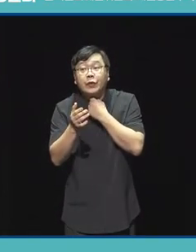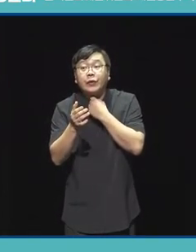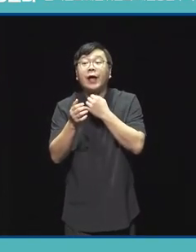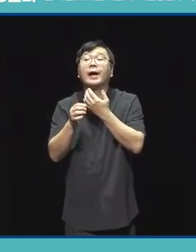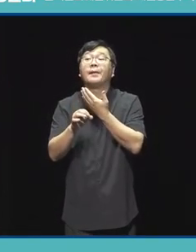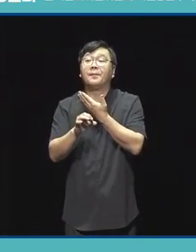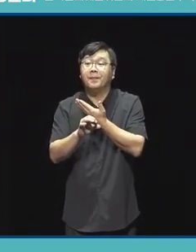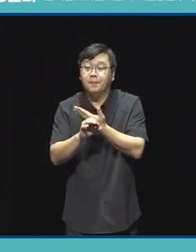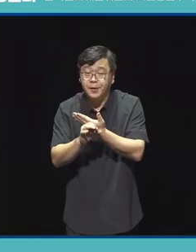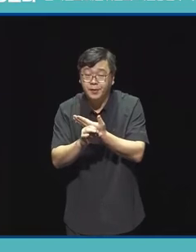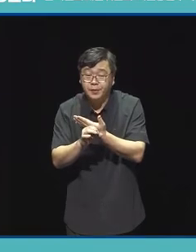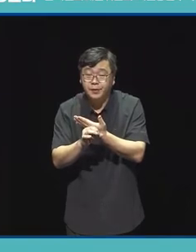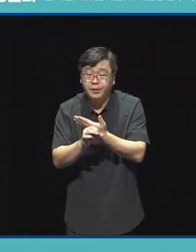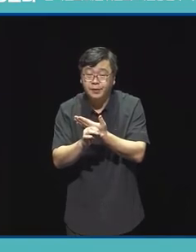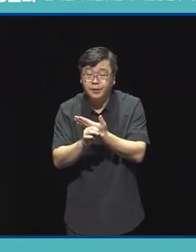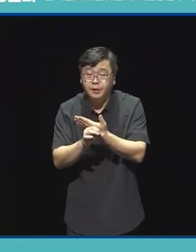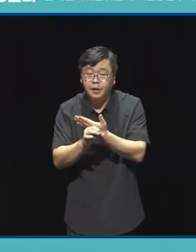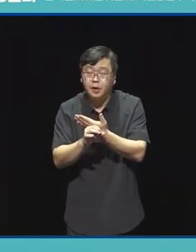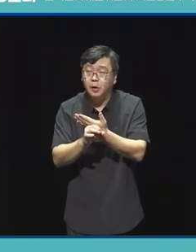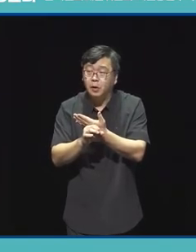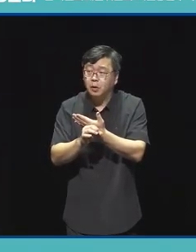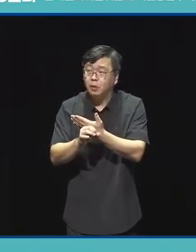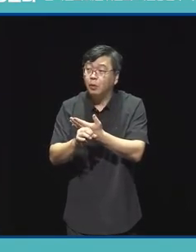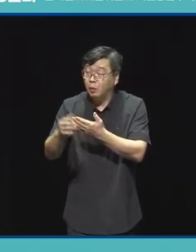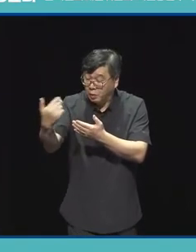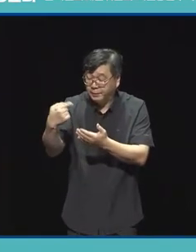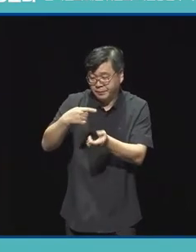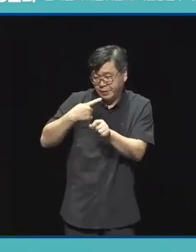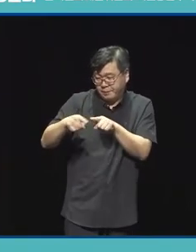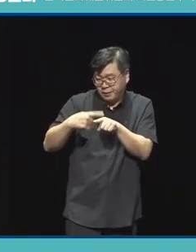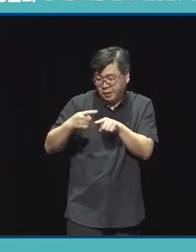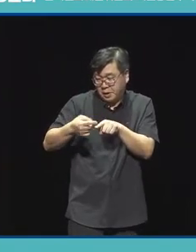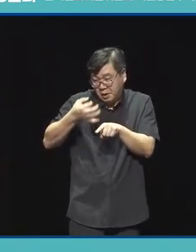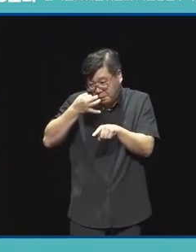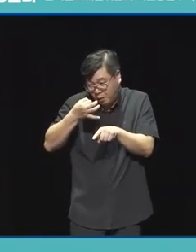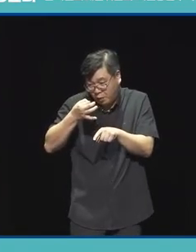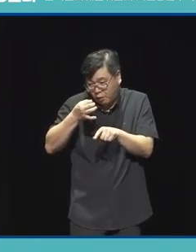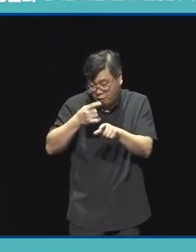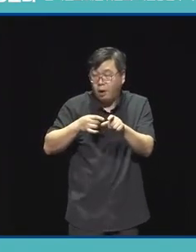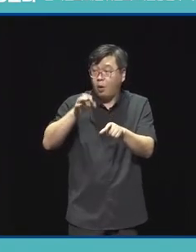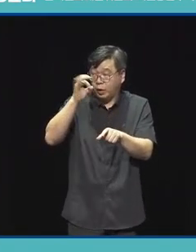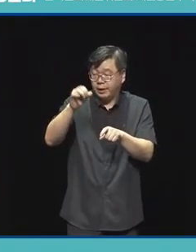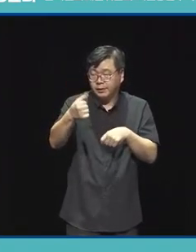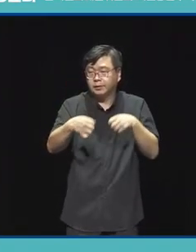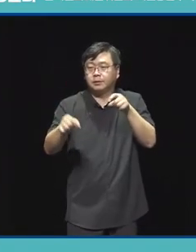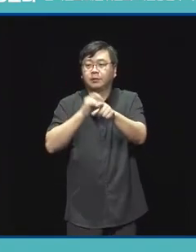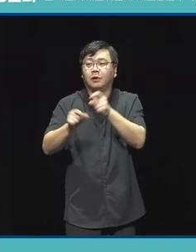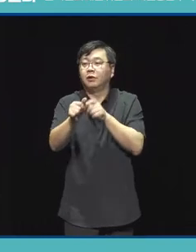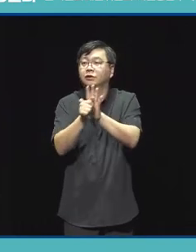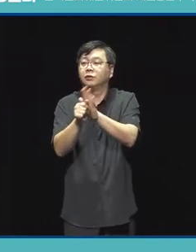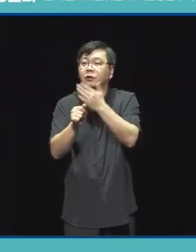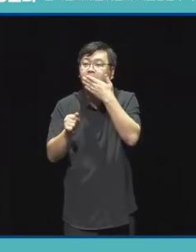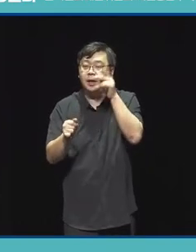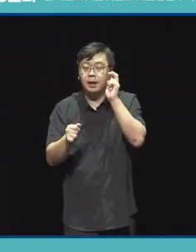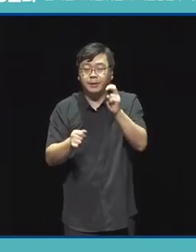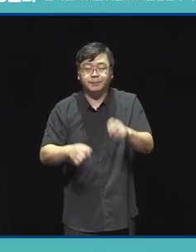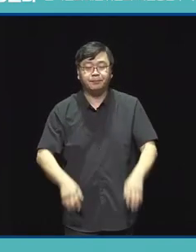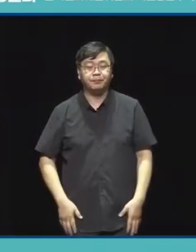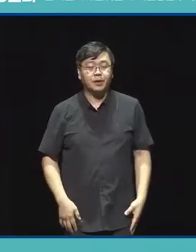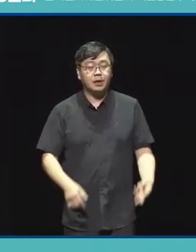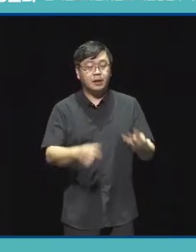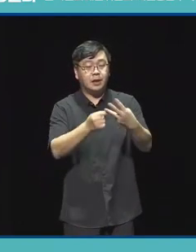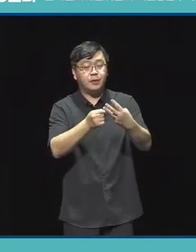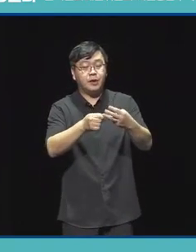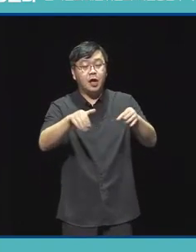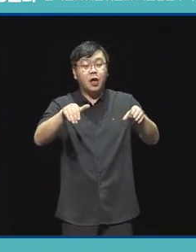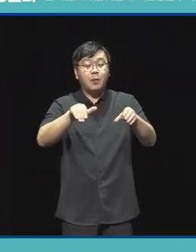한해서 저희가 별도로 평가를 진행해서 평가에 참여하시는 방식으로 진행을 하고자 합니다. 세 번째 문예진흥